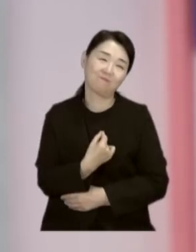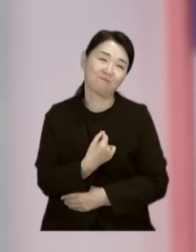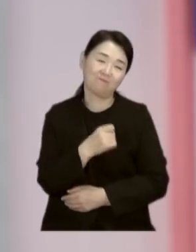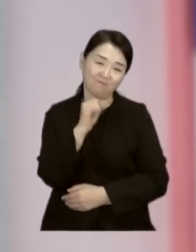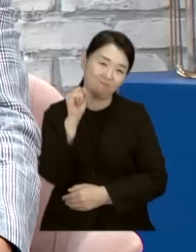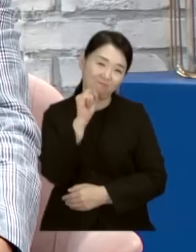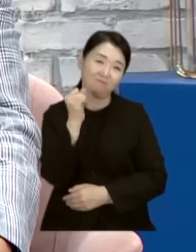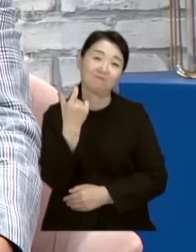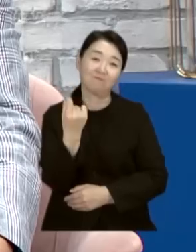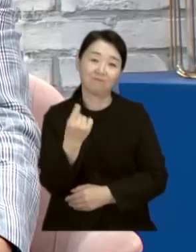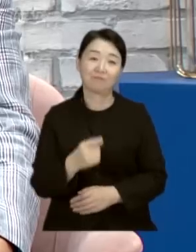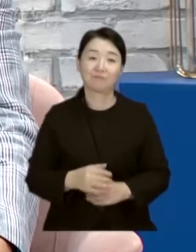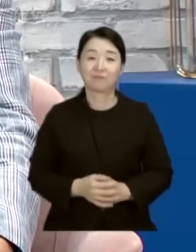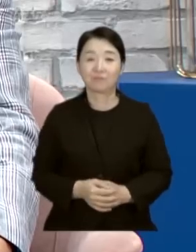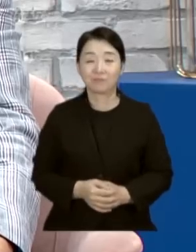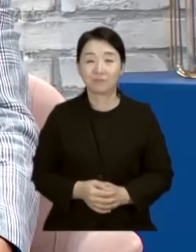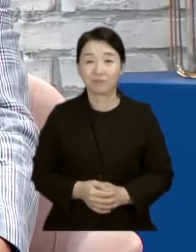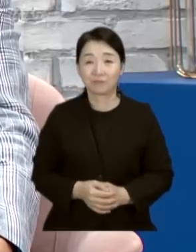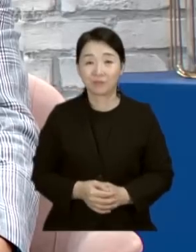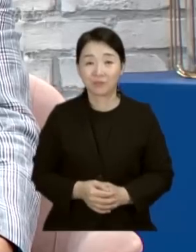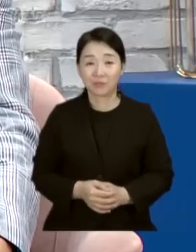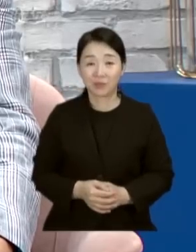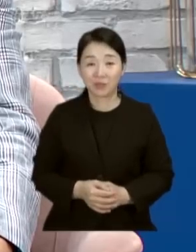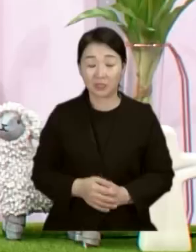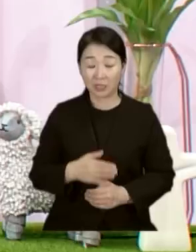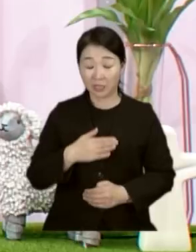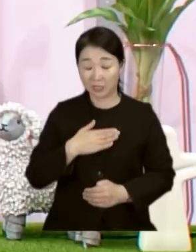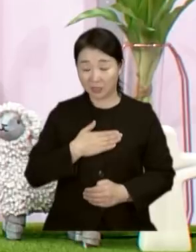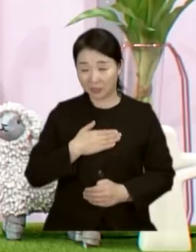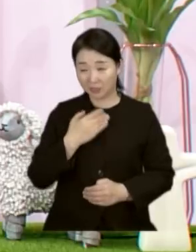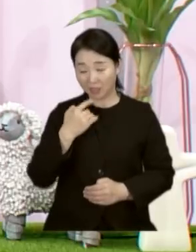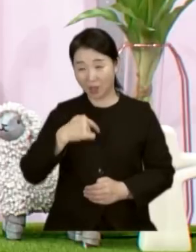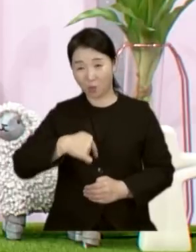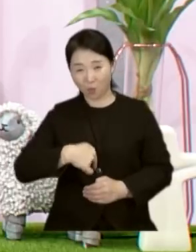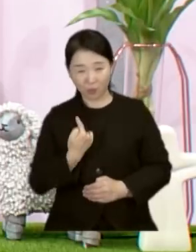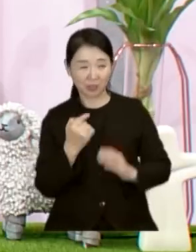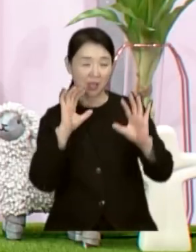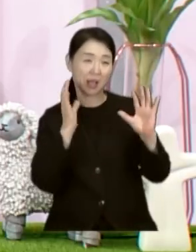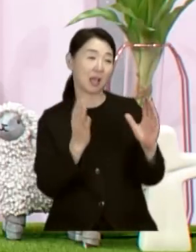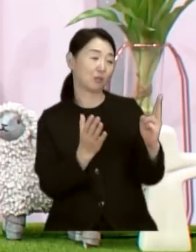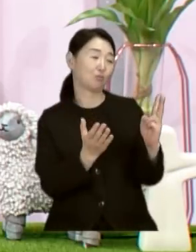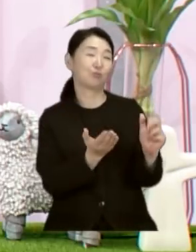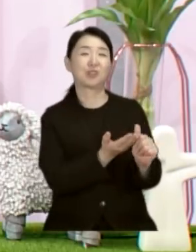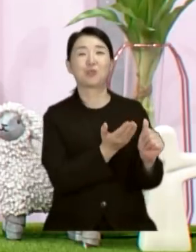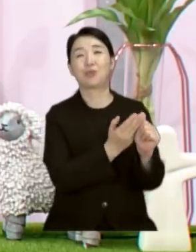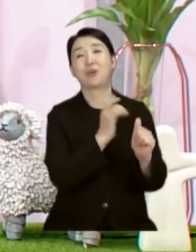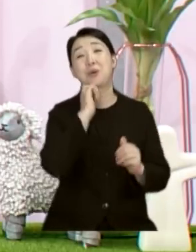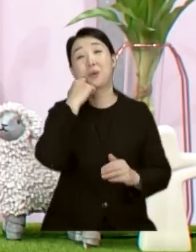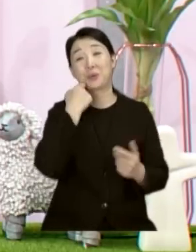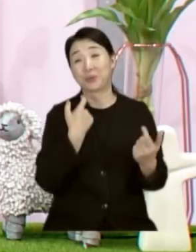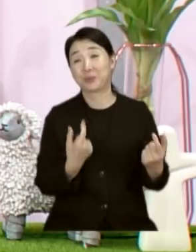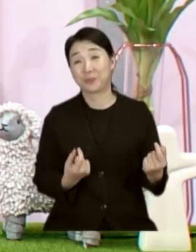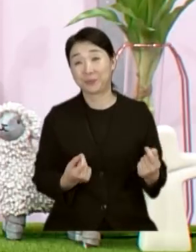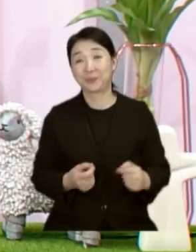얼마나 좋을까. 이제 싱글맘이 돼서 혼자 아이들을 키우면서